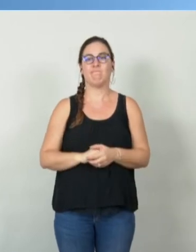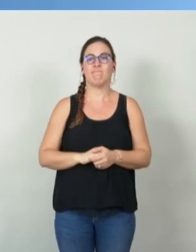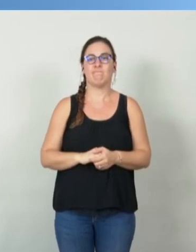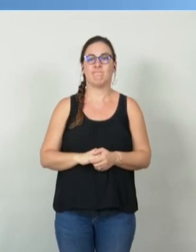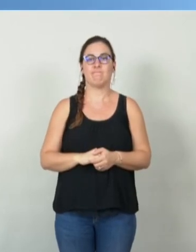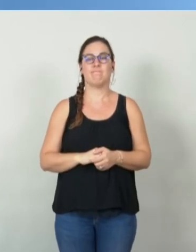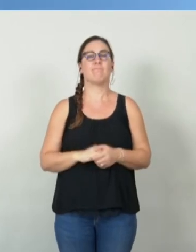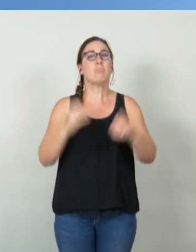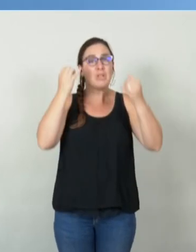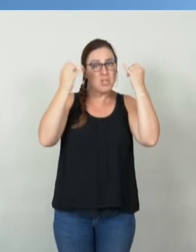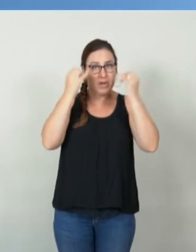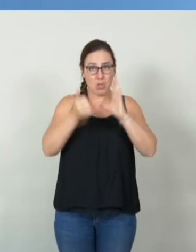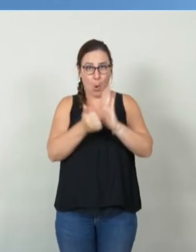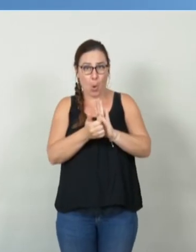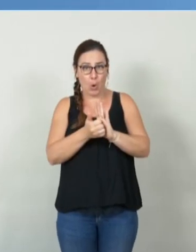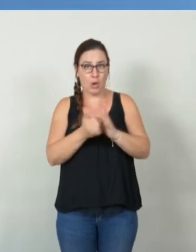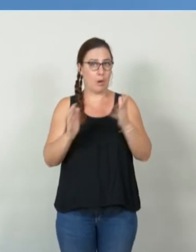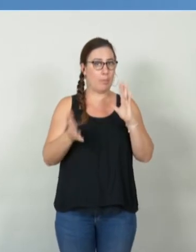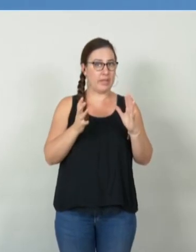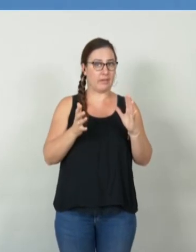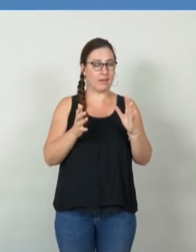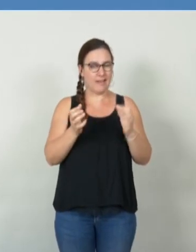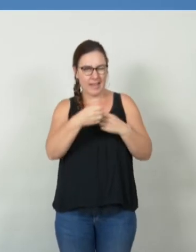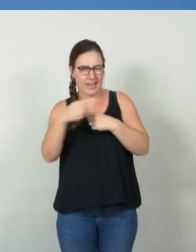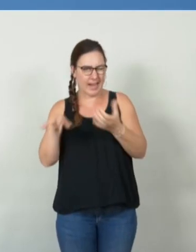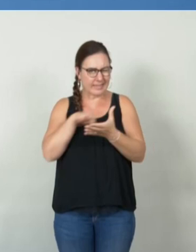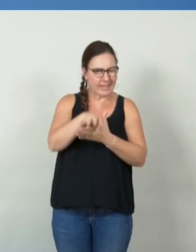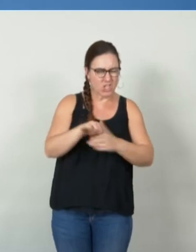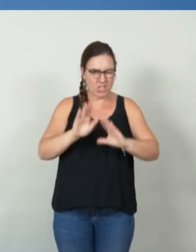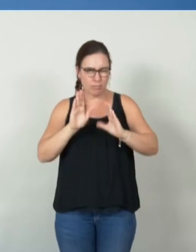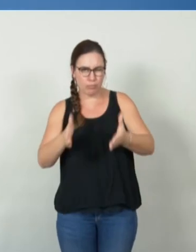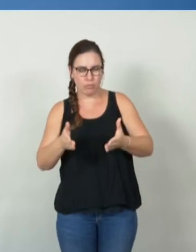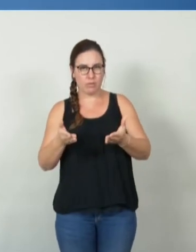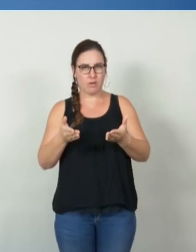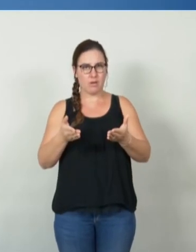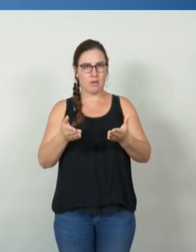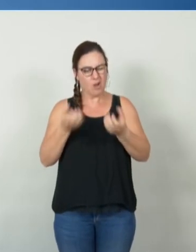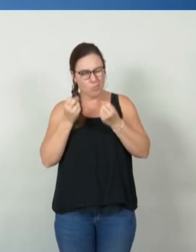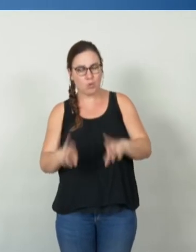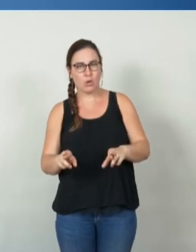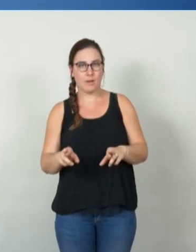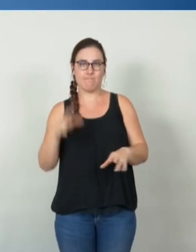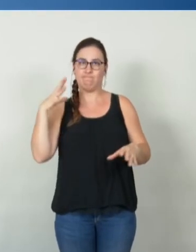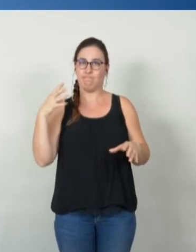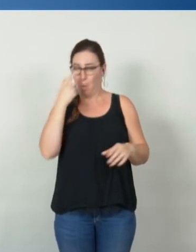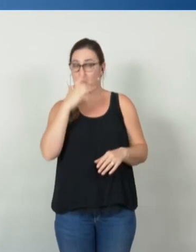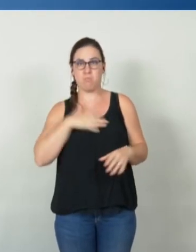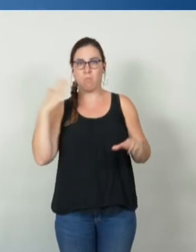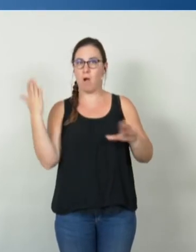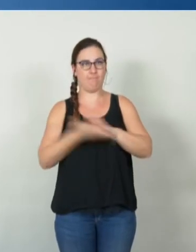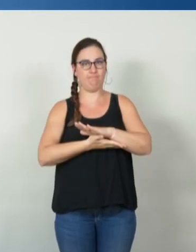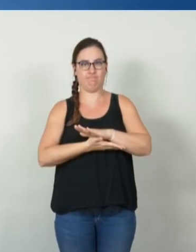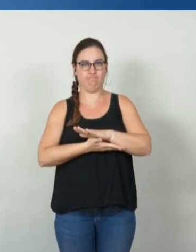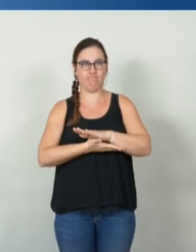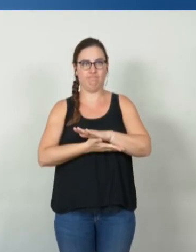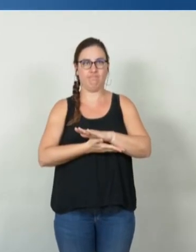j'imagine que son rôle est avant toute permettre de faire des choix stratégiques éclairés il me semble malheureusement que cet objectif n'est pas atteint